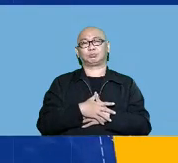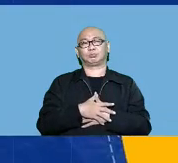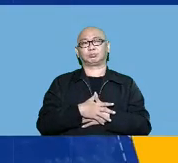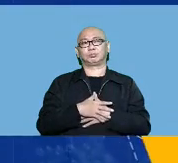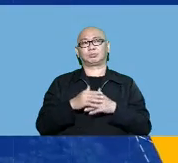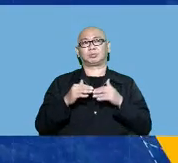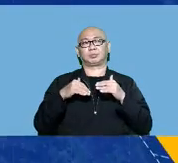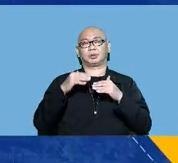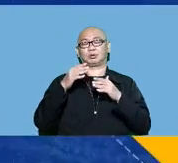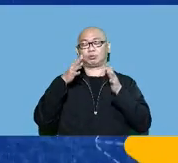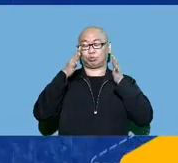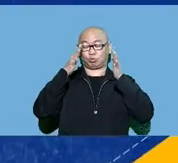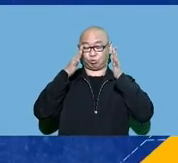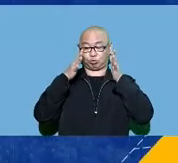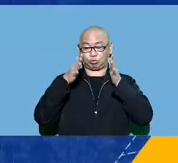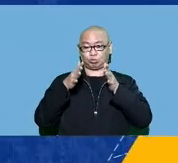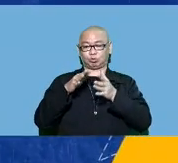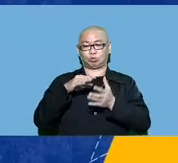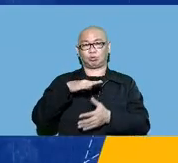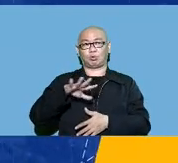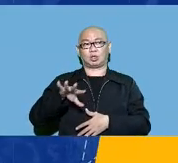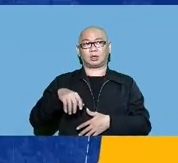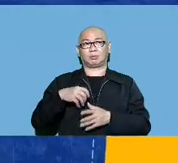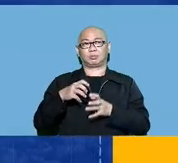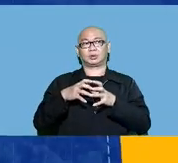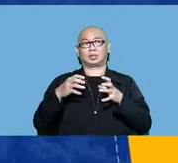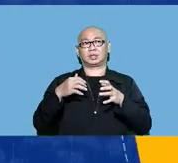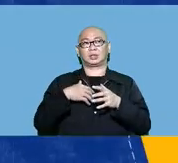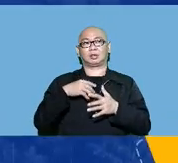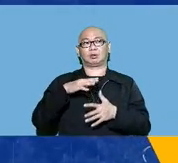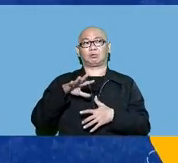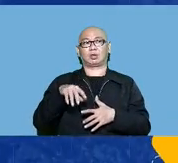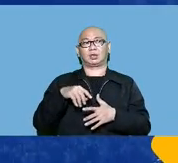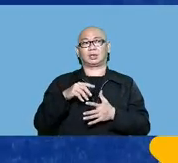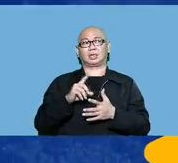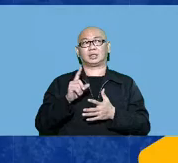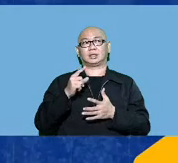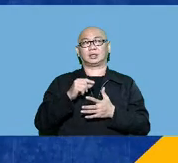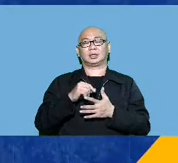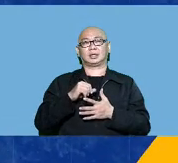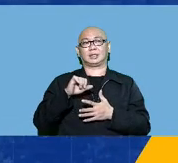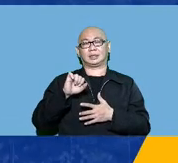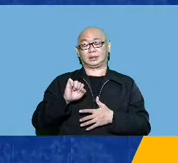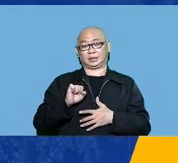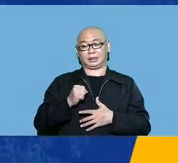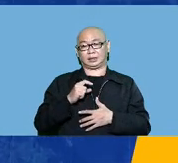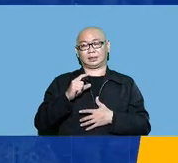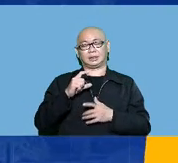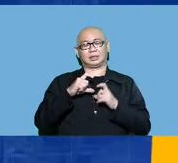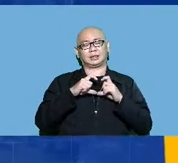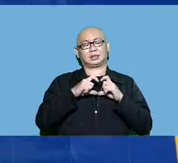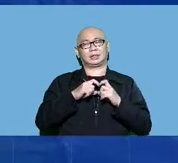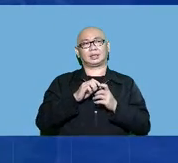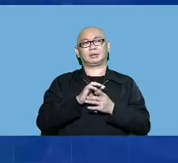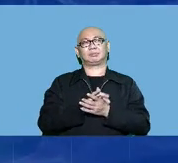Lebih khusus lagi keluarga besar saya, keluarga inti, istri tercinta Heri Royuningsih,